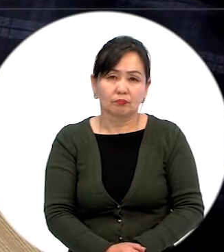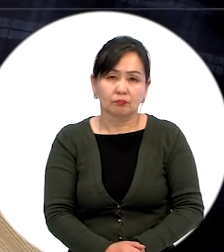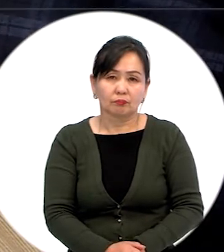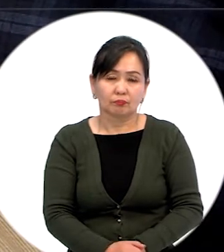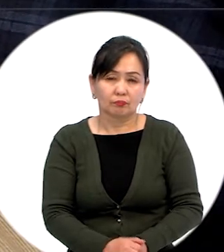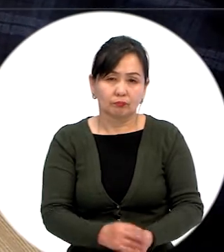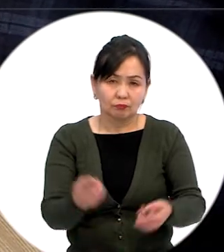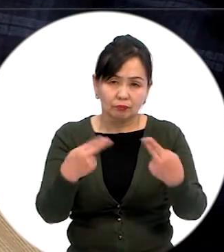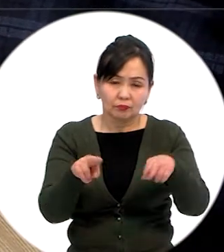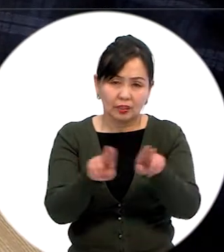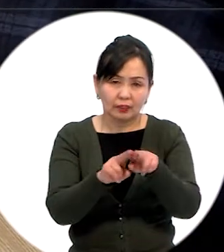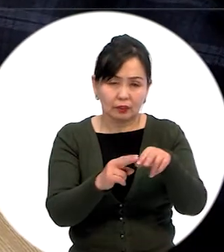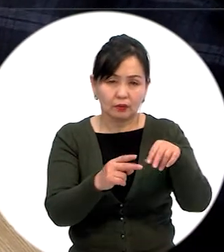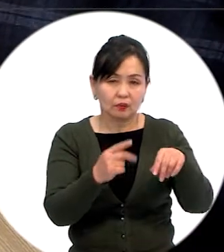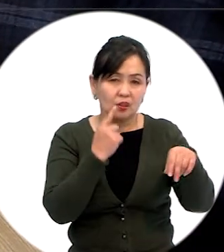жигдхэн